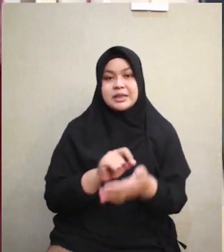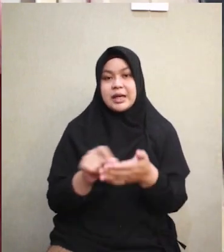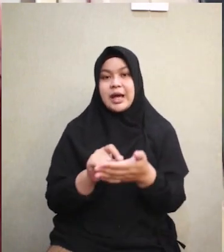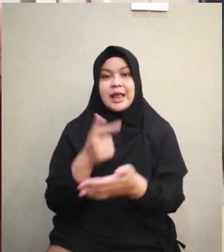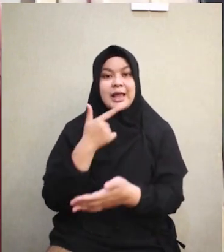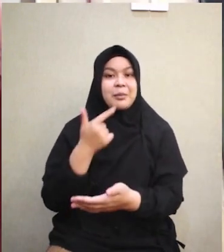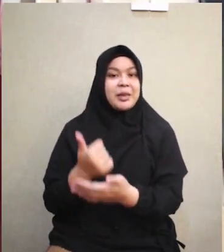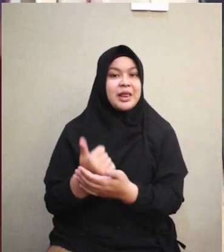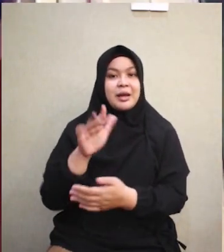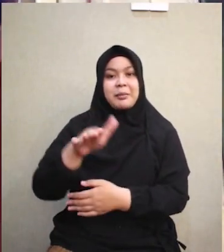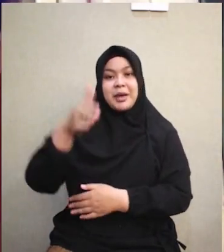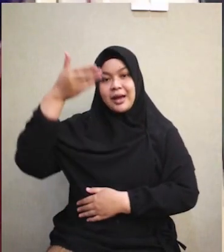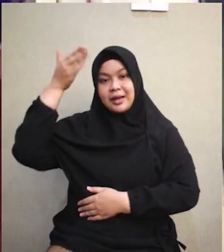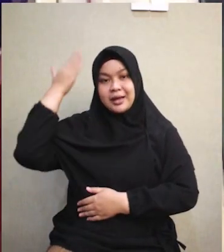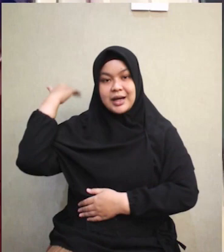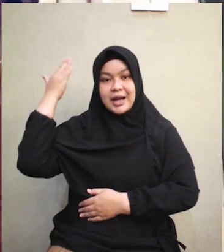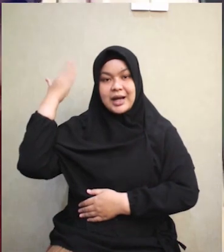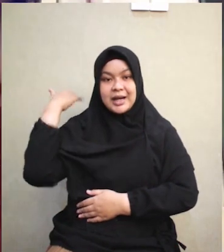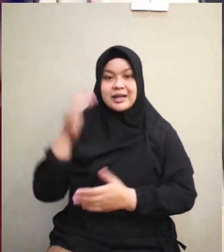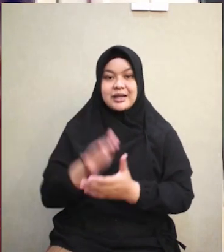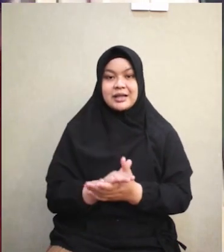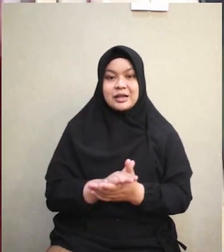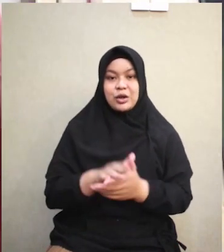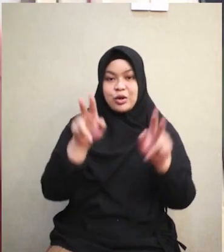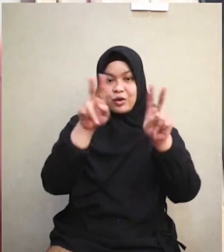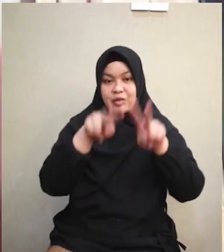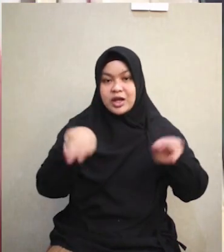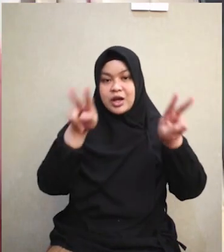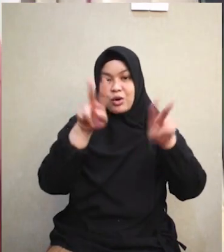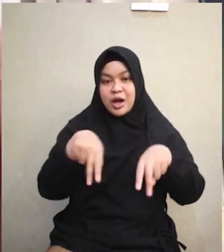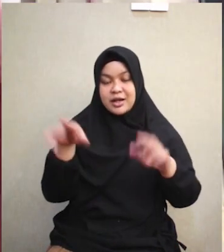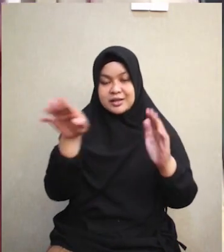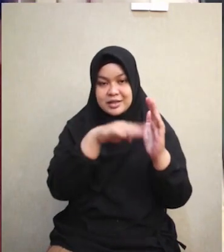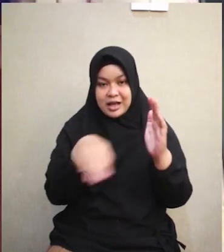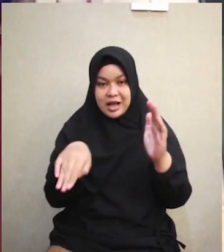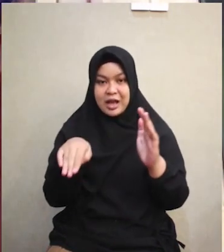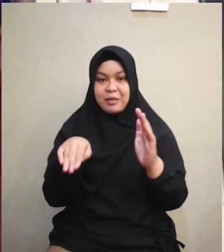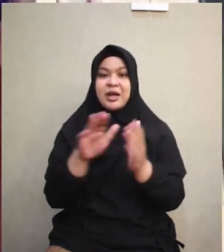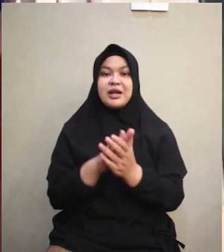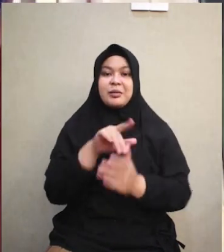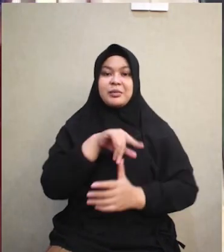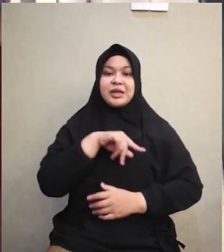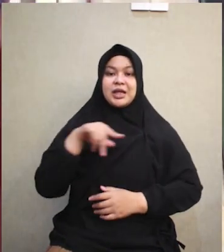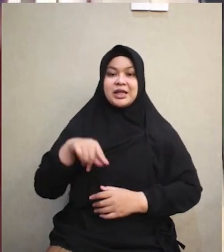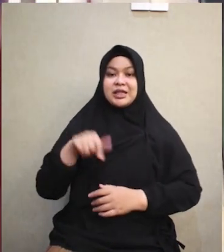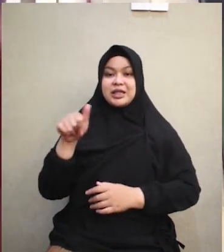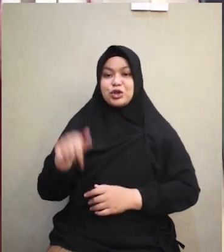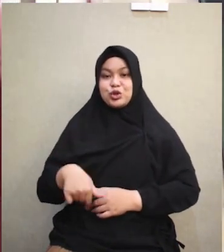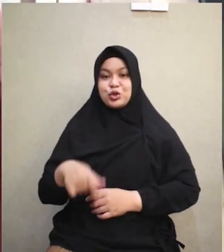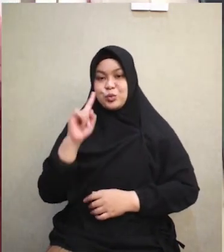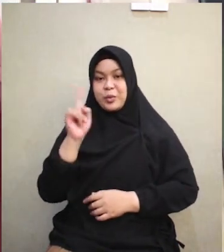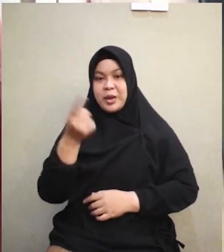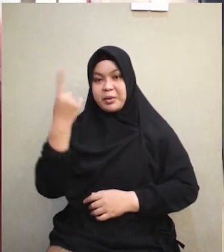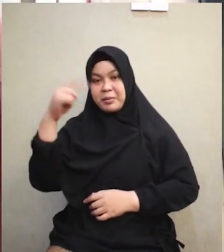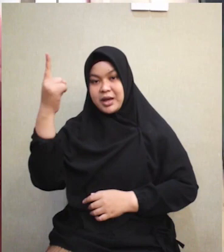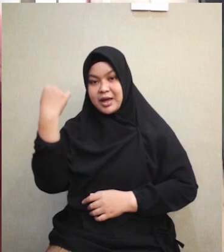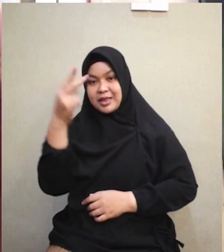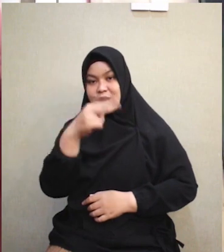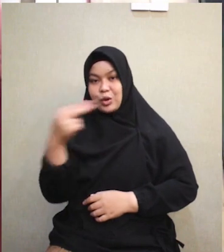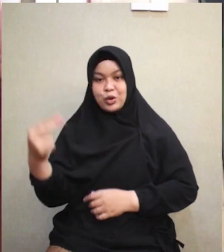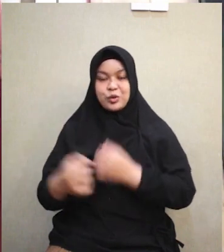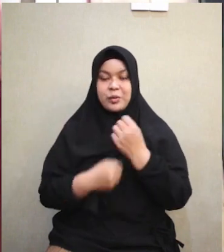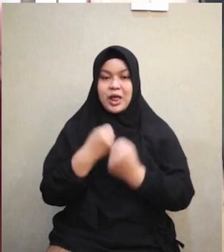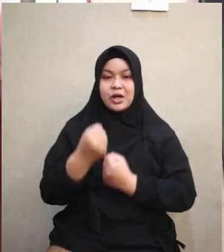dalam sisipan kemudian observationnya siap di community agar pemerintah Indonesia juga melakukan sesuatu atau